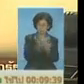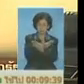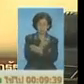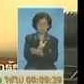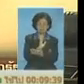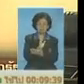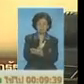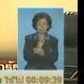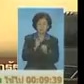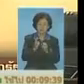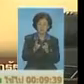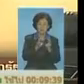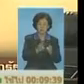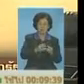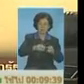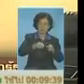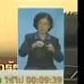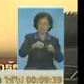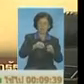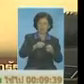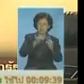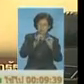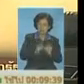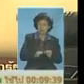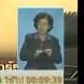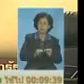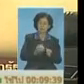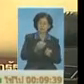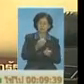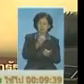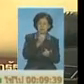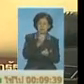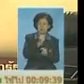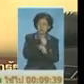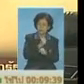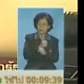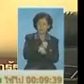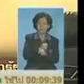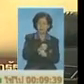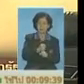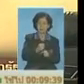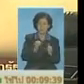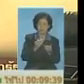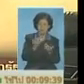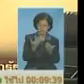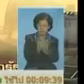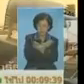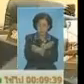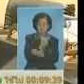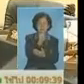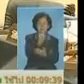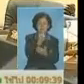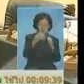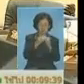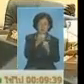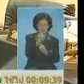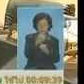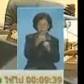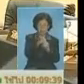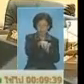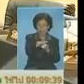วิธีอนุมัติจัดซื้อจัดจ้างปัญหาก็ไม่เกิดพอมาเป็นรายเดียวเนี่ยมันไม่กระจายมันไม่มีการด